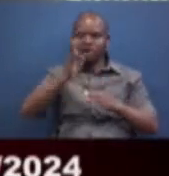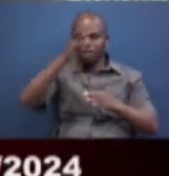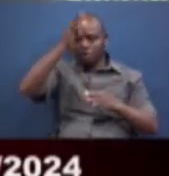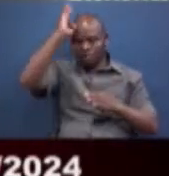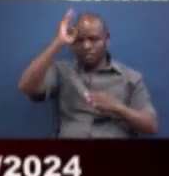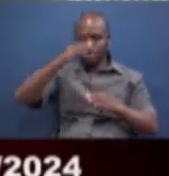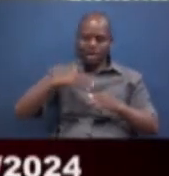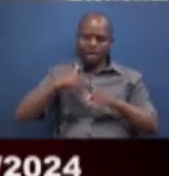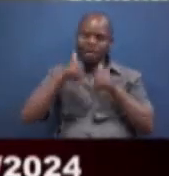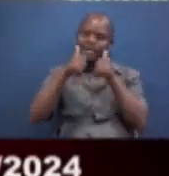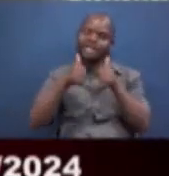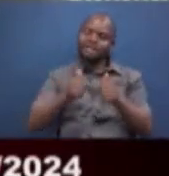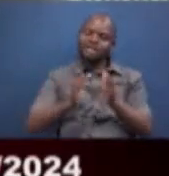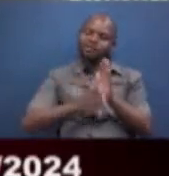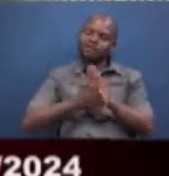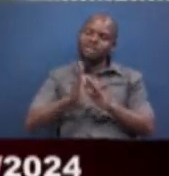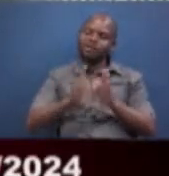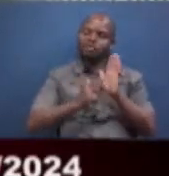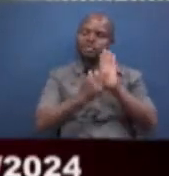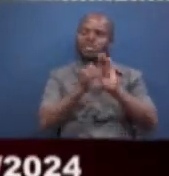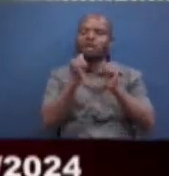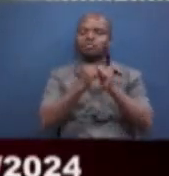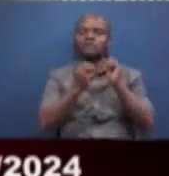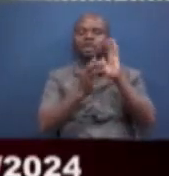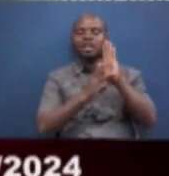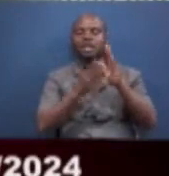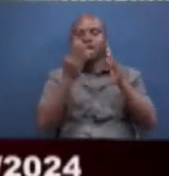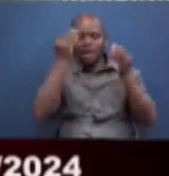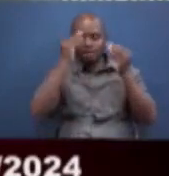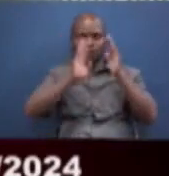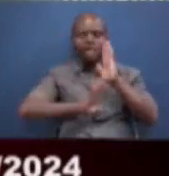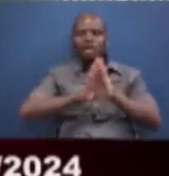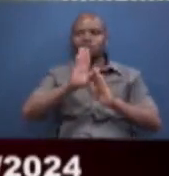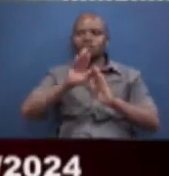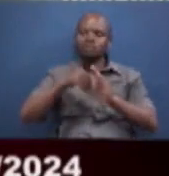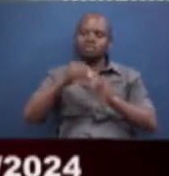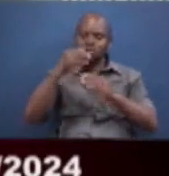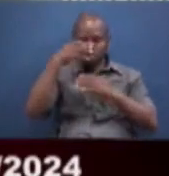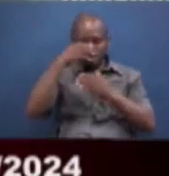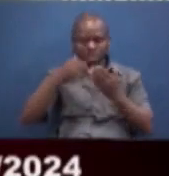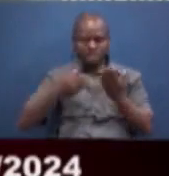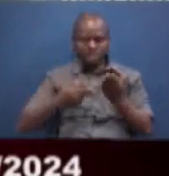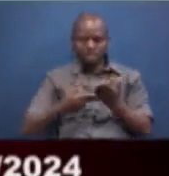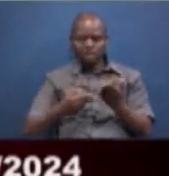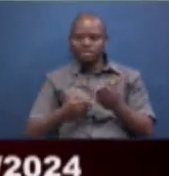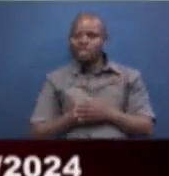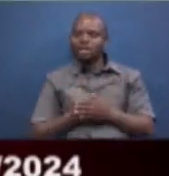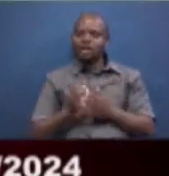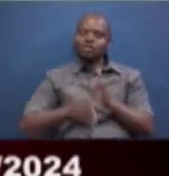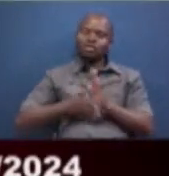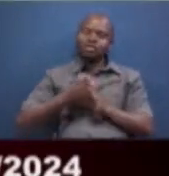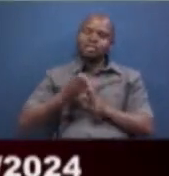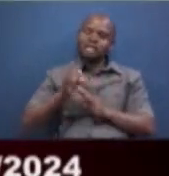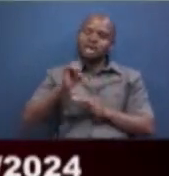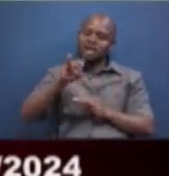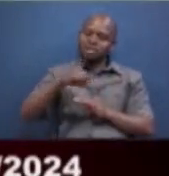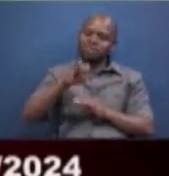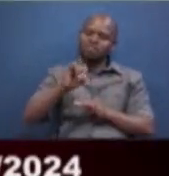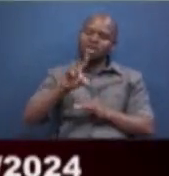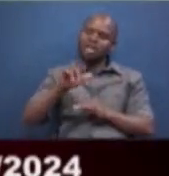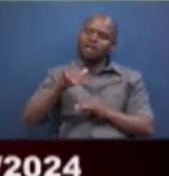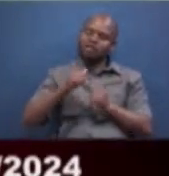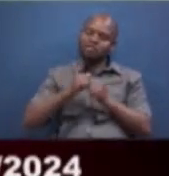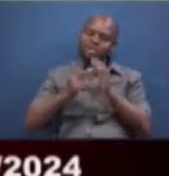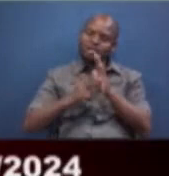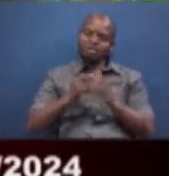Kihampa ametangaza kuanza kwa maonyesho ya 18 ya elimu ya juu, sayansi na teknolojia kuanzia Julai 17